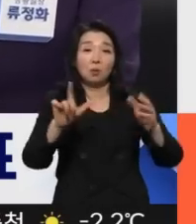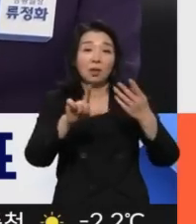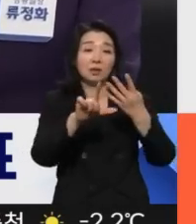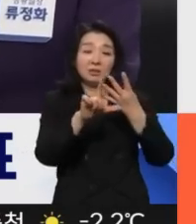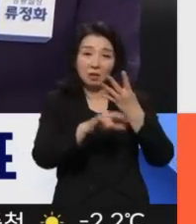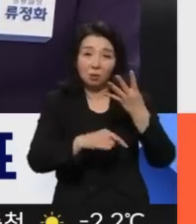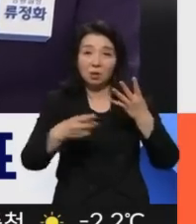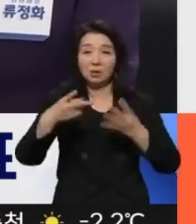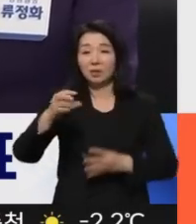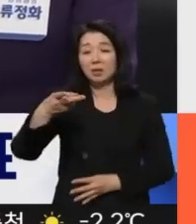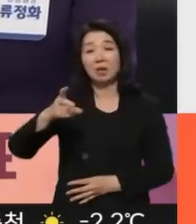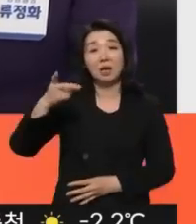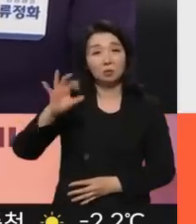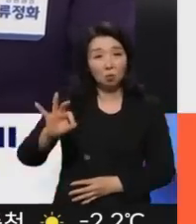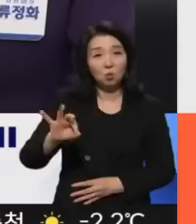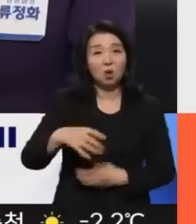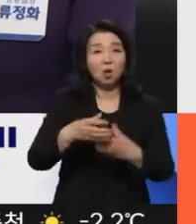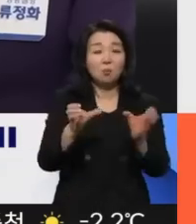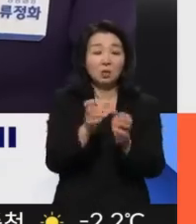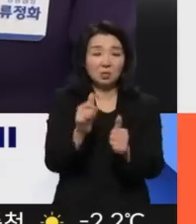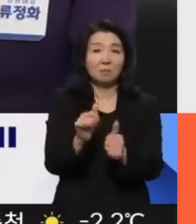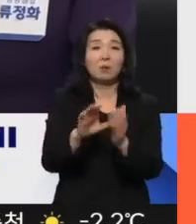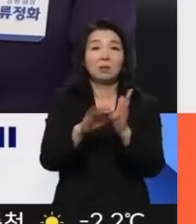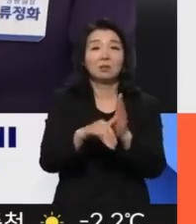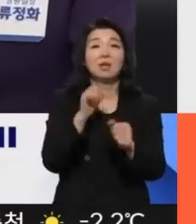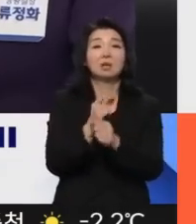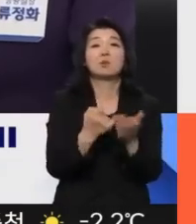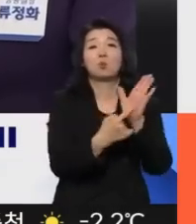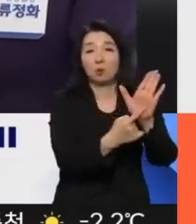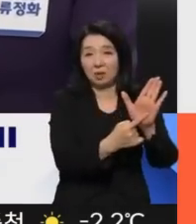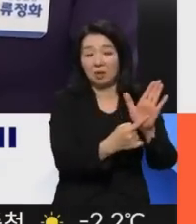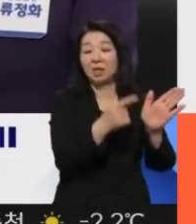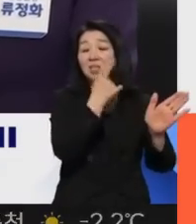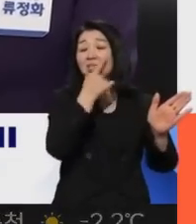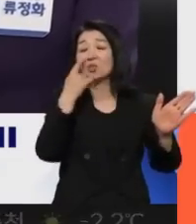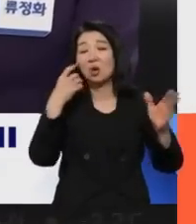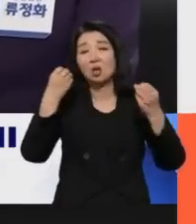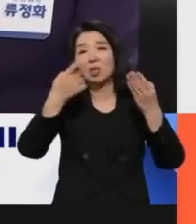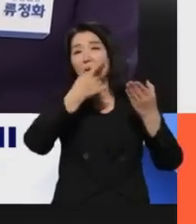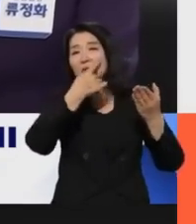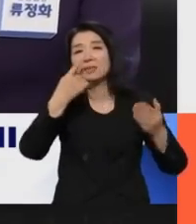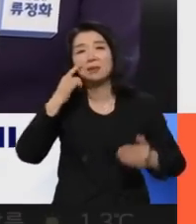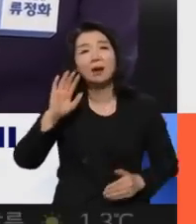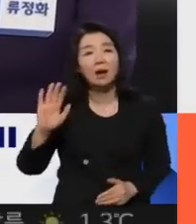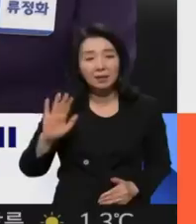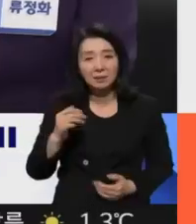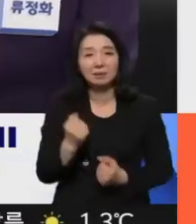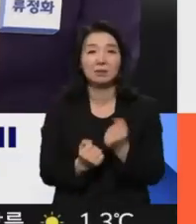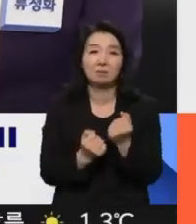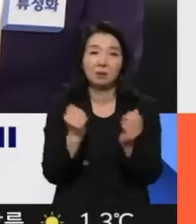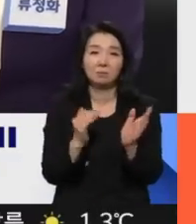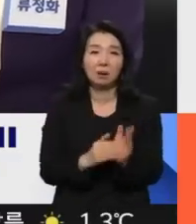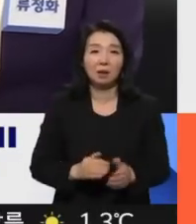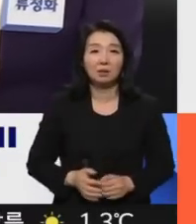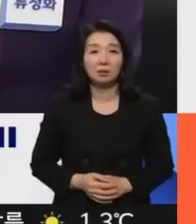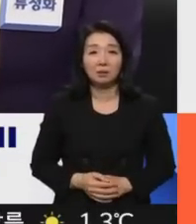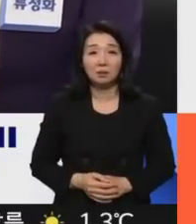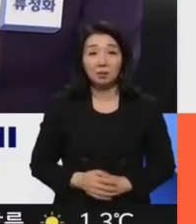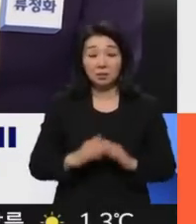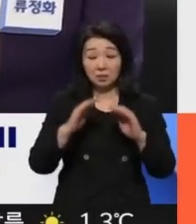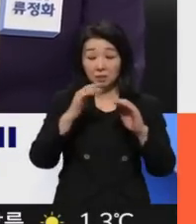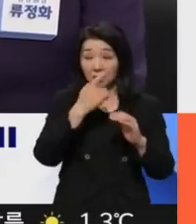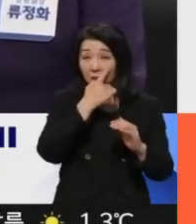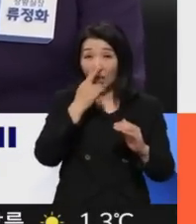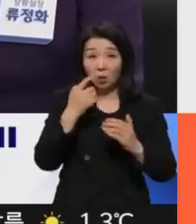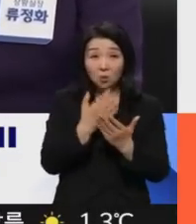올해 4월쯤 대장동 일당 재판 과정에서 공개됐던 증거이고 새로운 증거가 아니다 이렇게 설명을 했습니다. 더욱이 이 내용